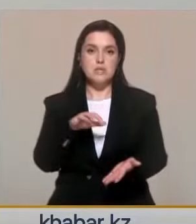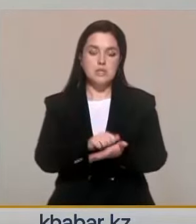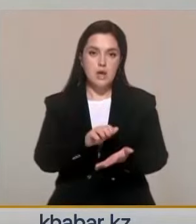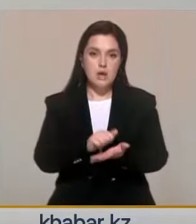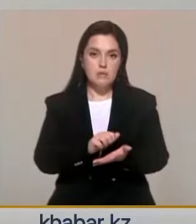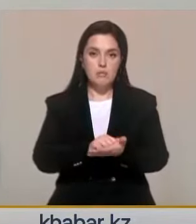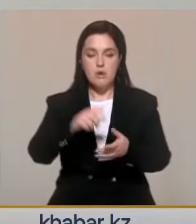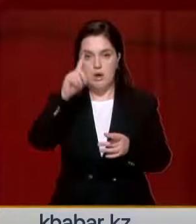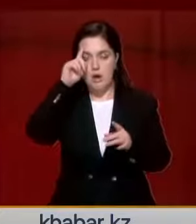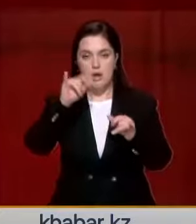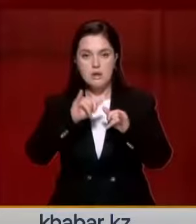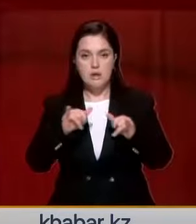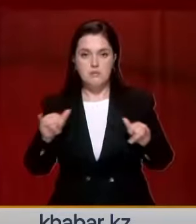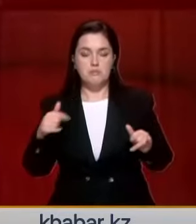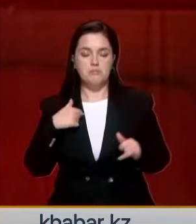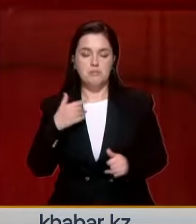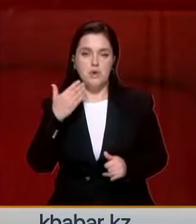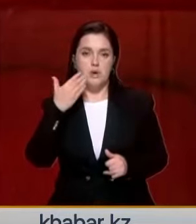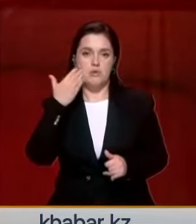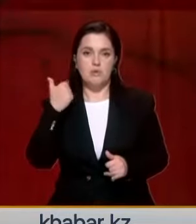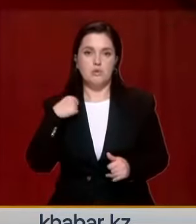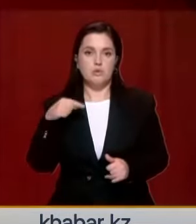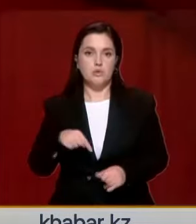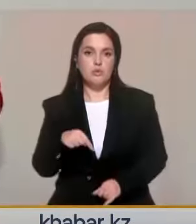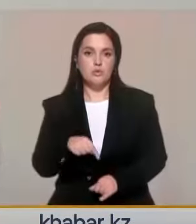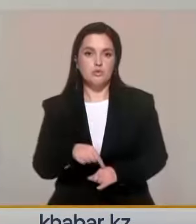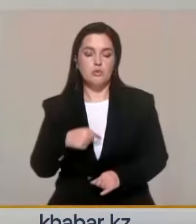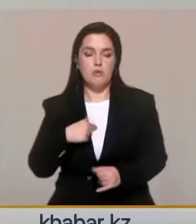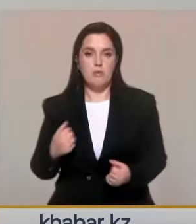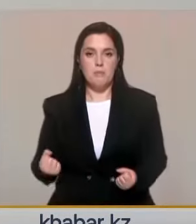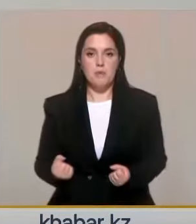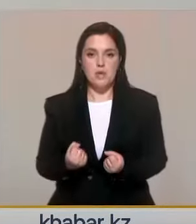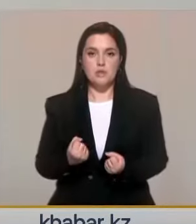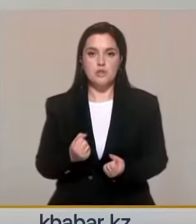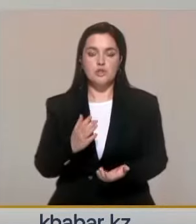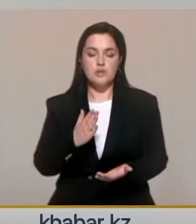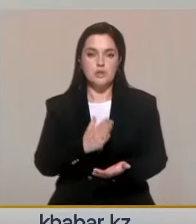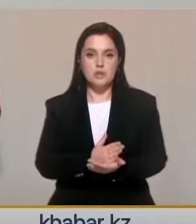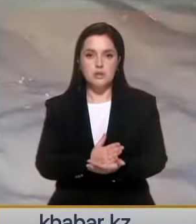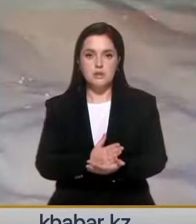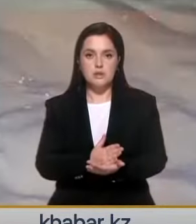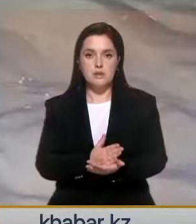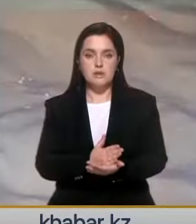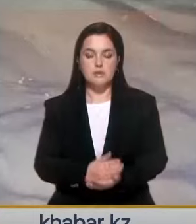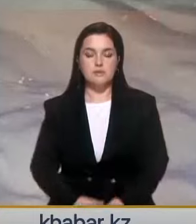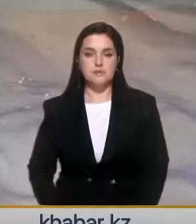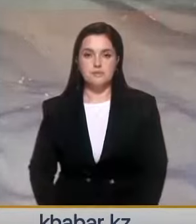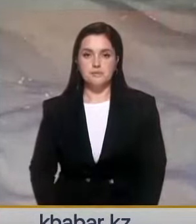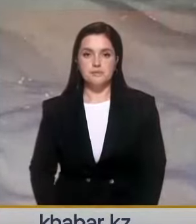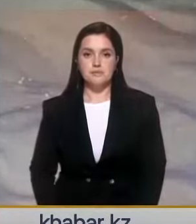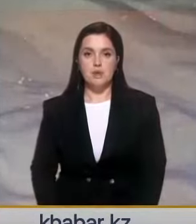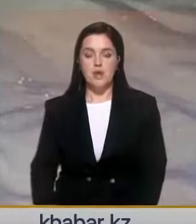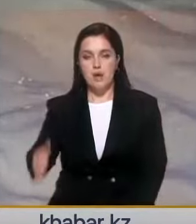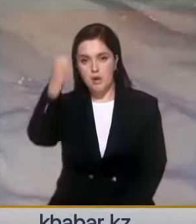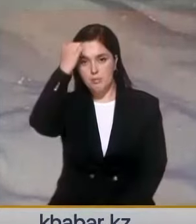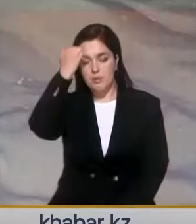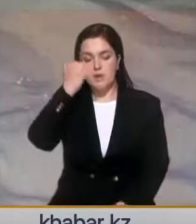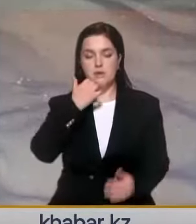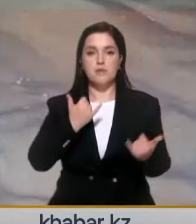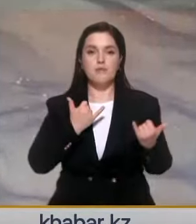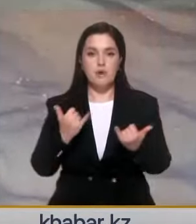развивают и мне стало легче Я здесь почувствовала какой-то вот обречённость какой-то поддержки благотворительность всегда была